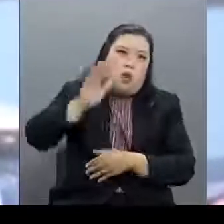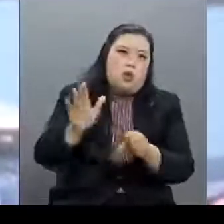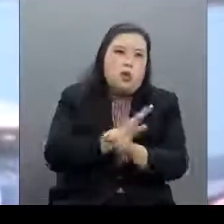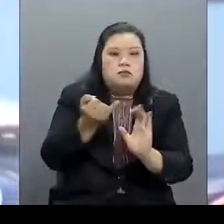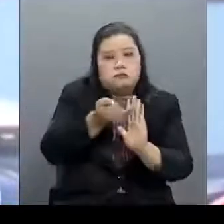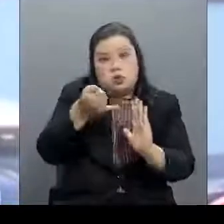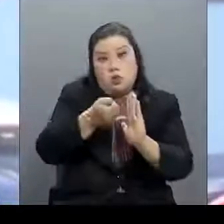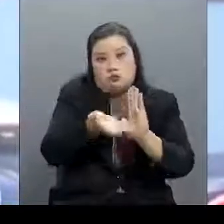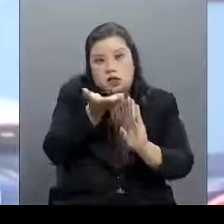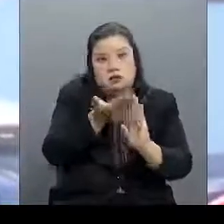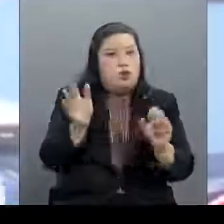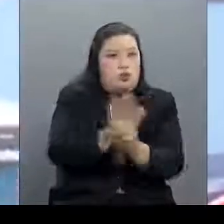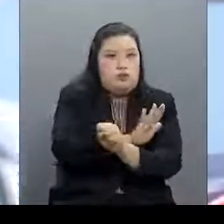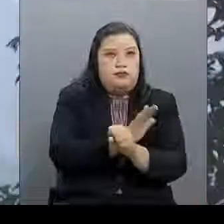อนาคตคะ